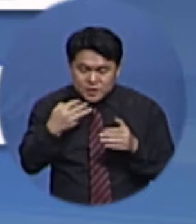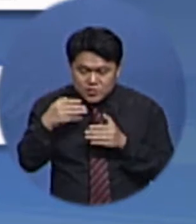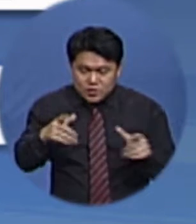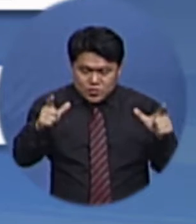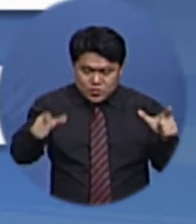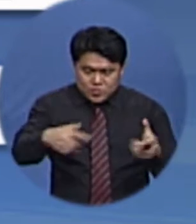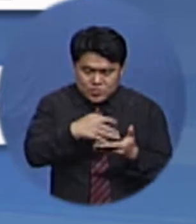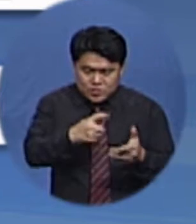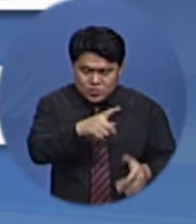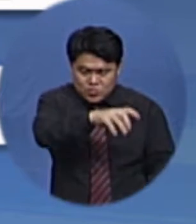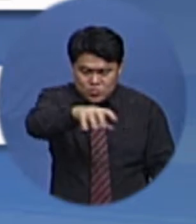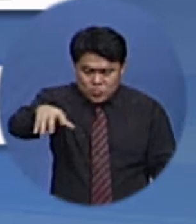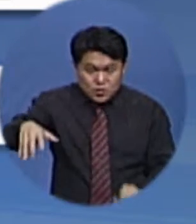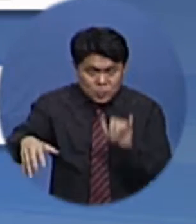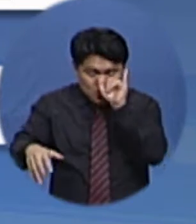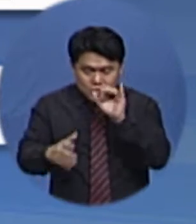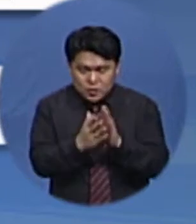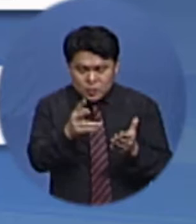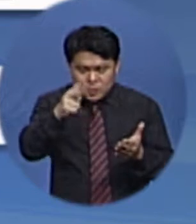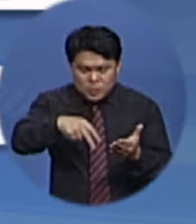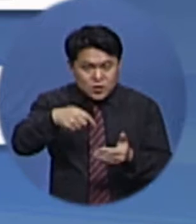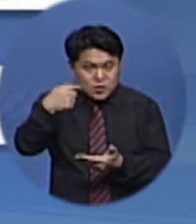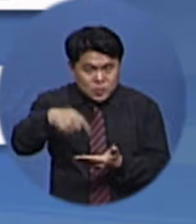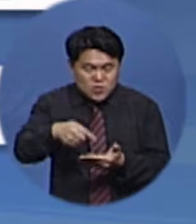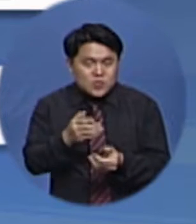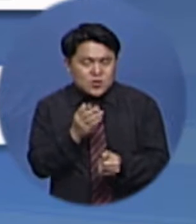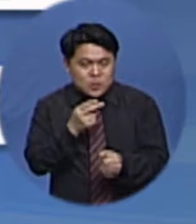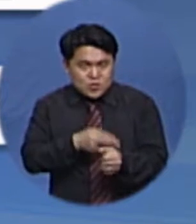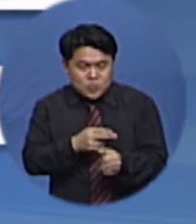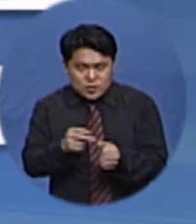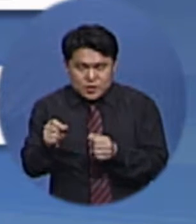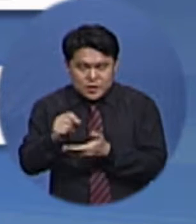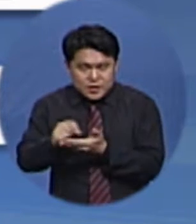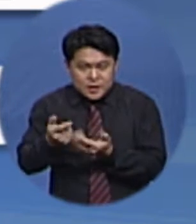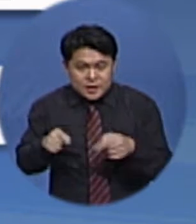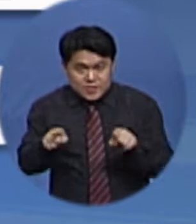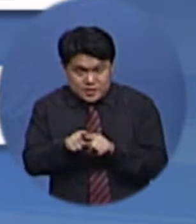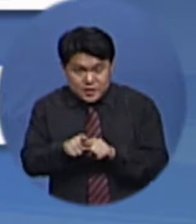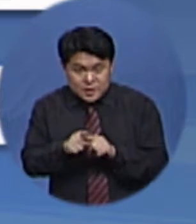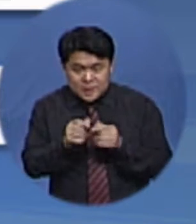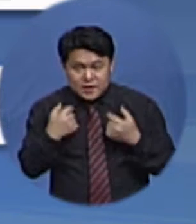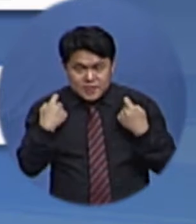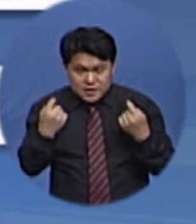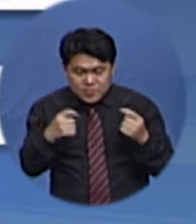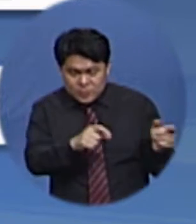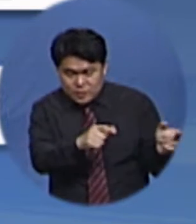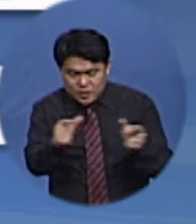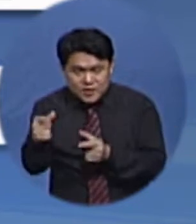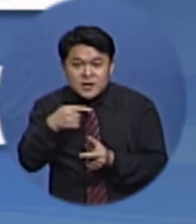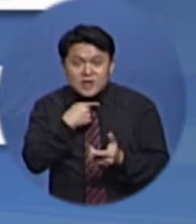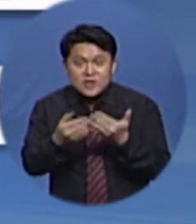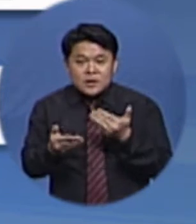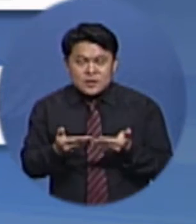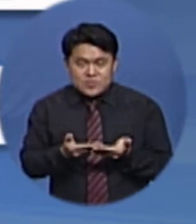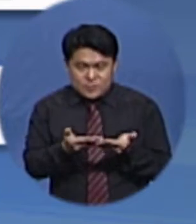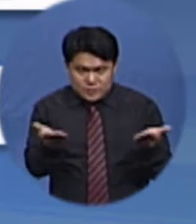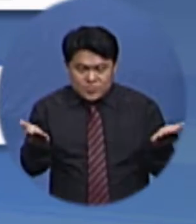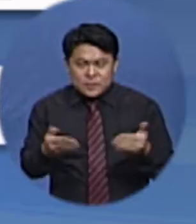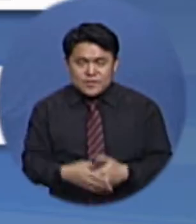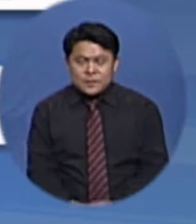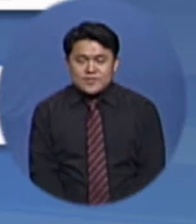추진되며 독서지도사, 작가와 함께하는 독서 나들이 등 독서문화 체험 기회를 제공합니다.